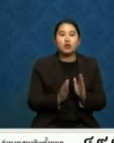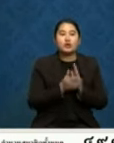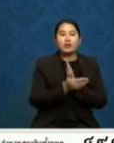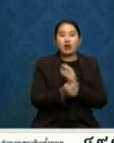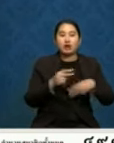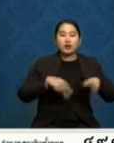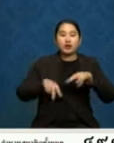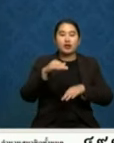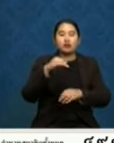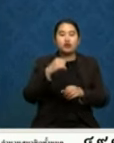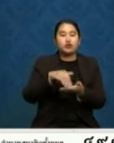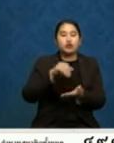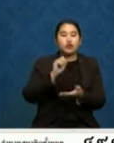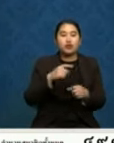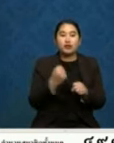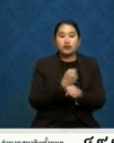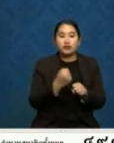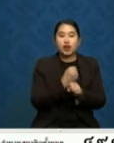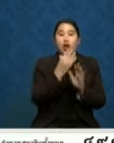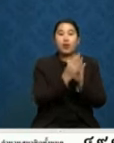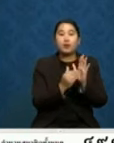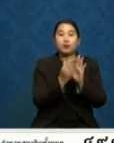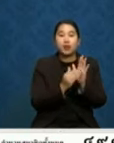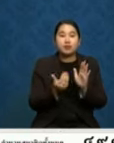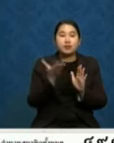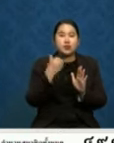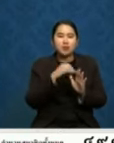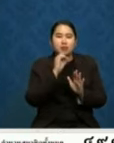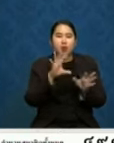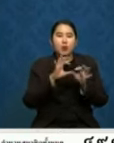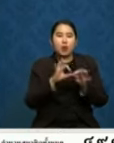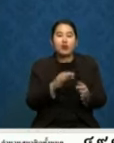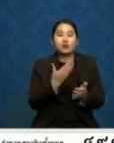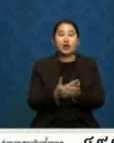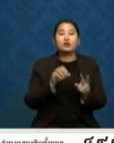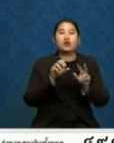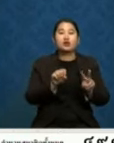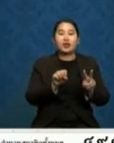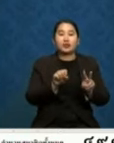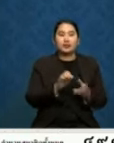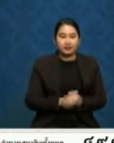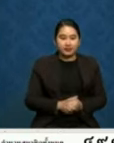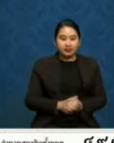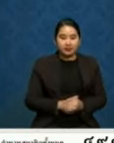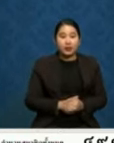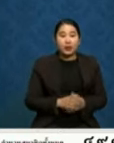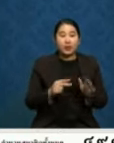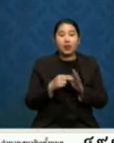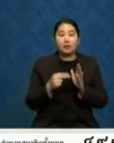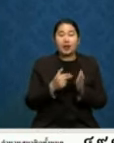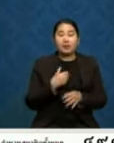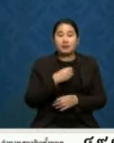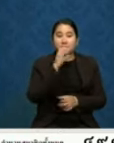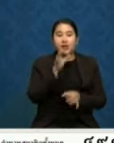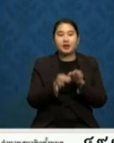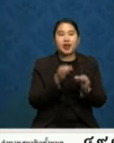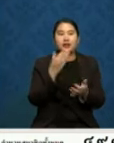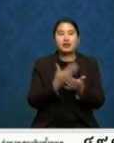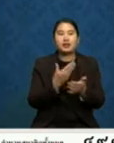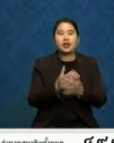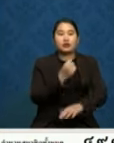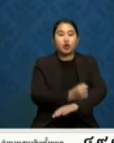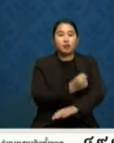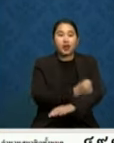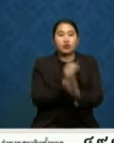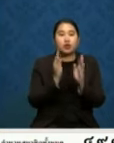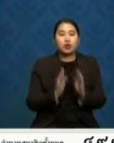ศูนย์ฝึกอบรมนะครับที่ท่านมีข้อห่วงใยว่าตั้งไว้เพียงแค่ 200,000 บาทนะครับก็ต้องเรียนด้วยความเคารพว่าค่าตอบแทนในส่วนของ